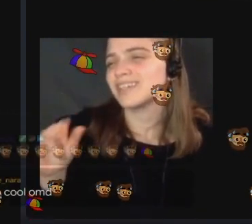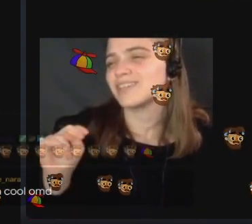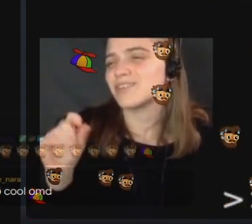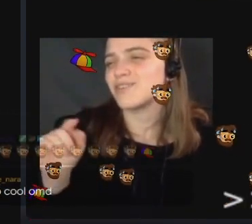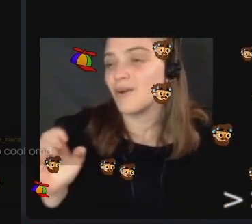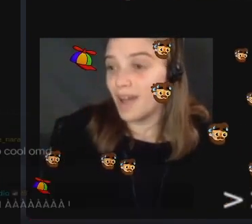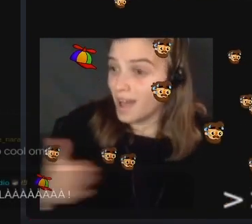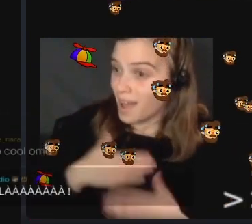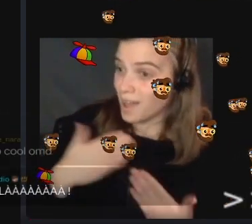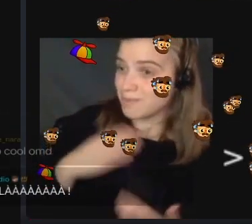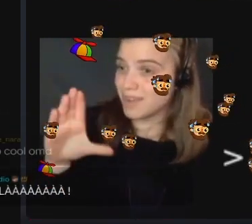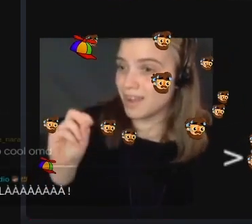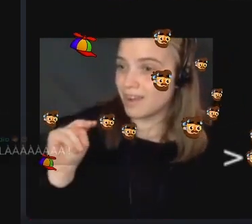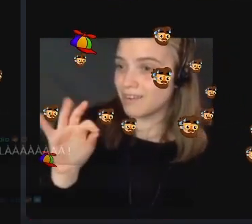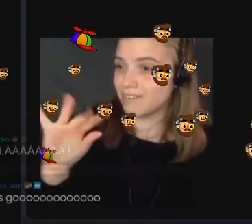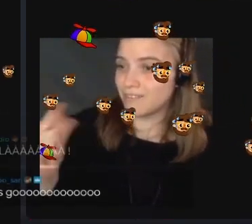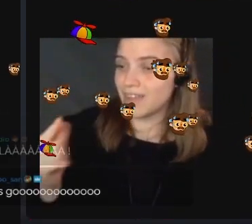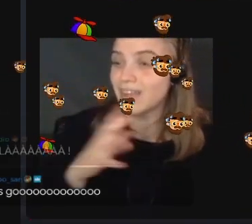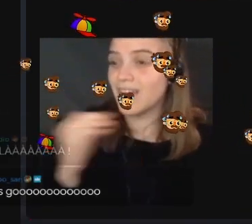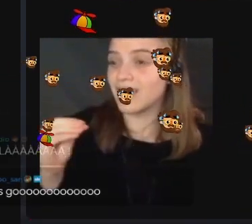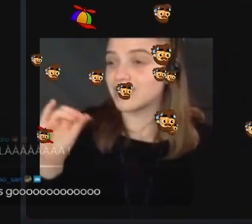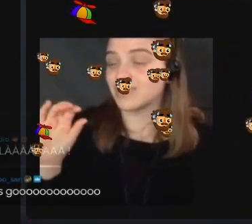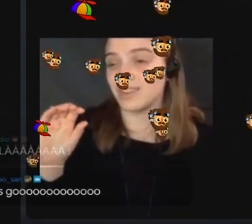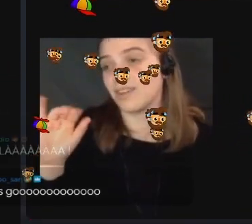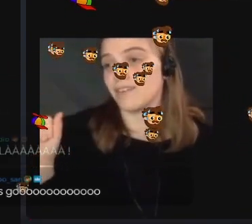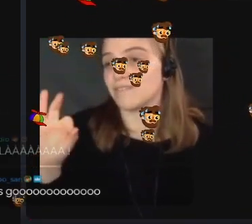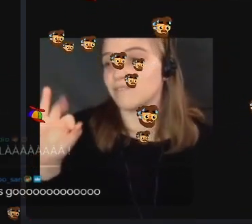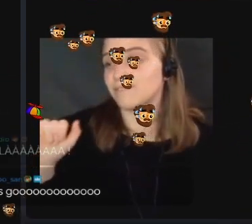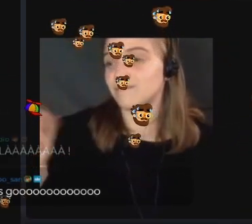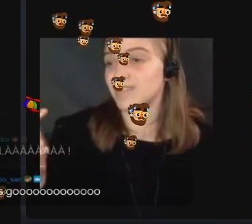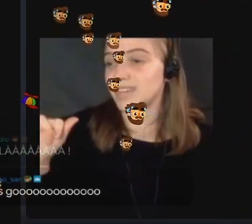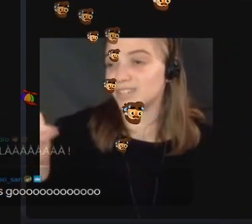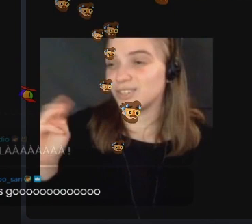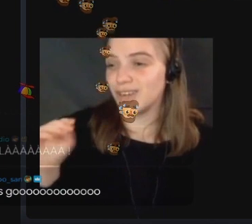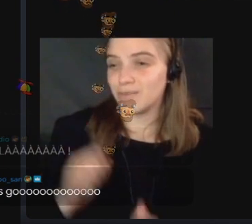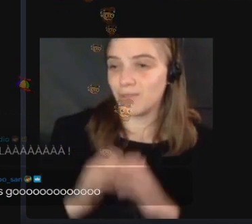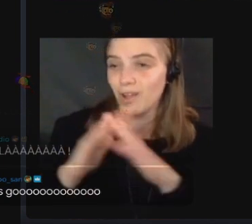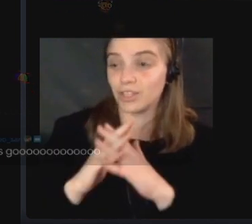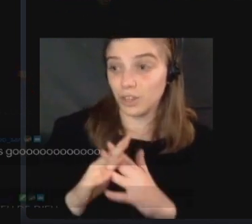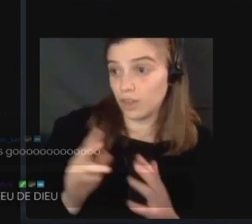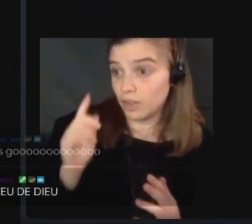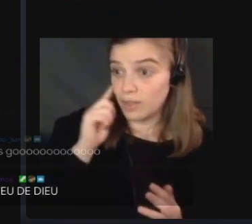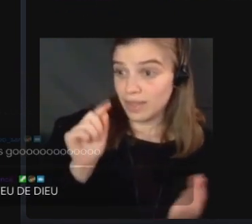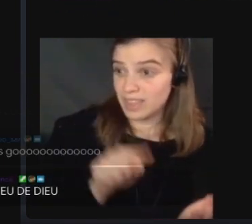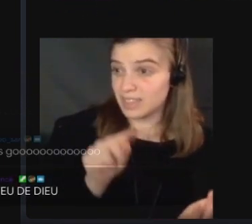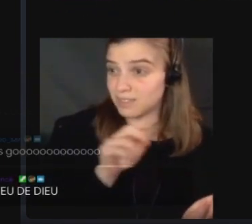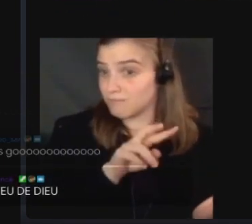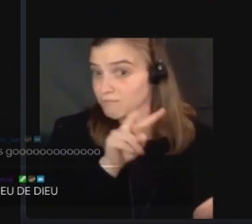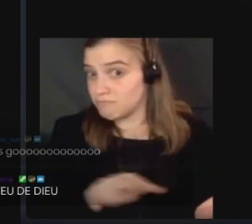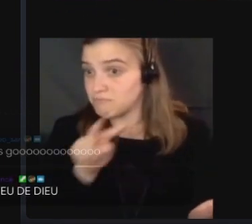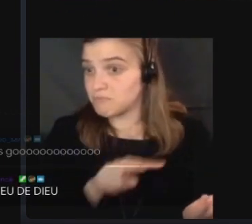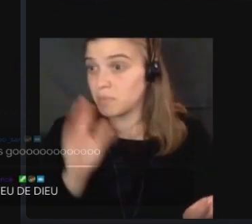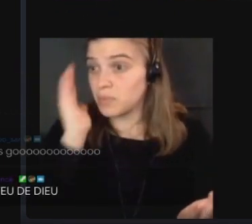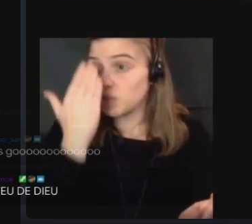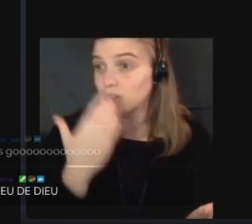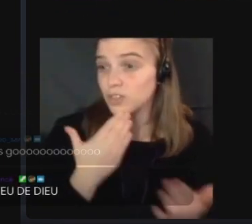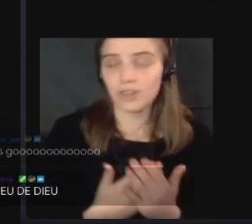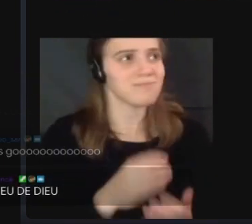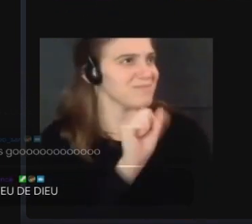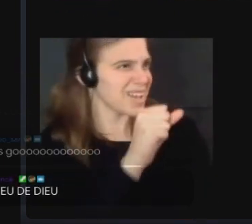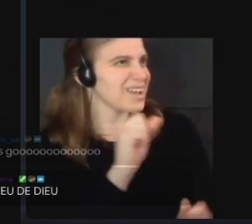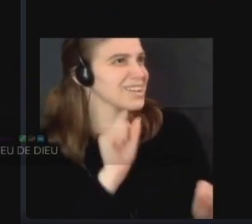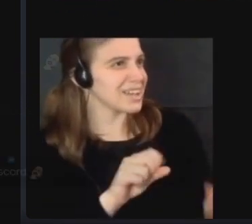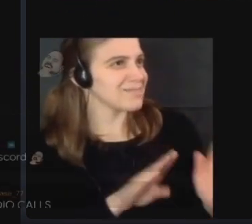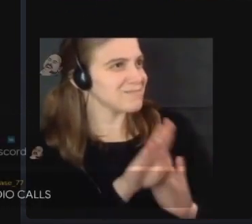launching. Thank you. What do you think of this flow? You think it looks good? I think it looks great. Let's build it out. All right. Thanks.